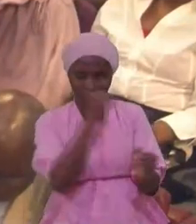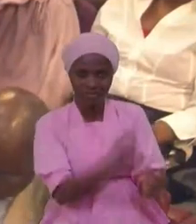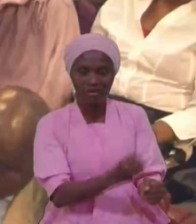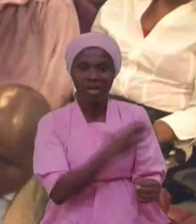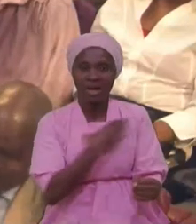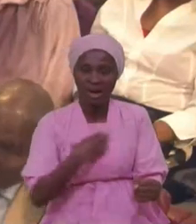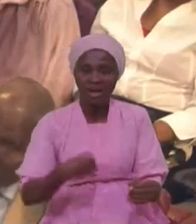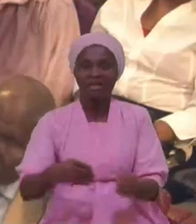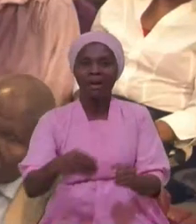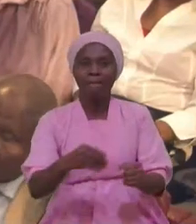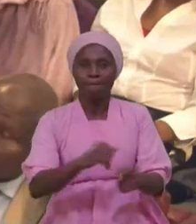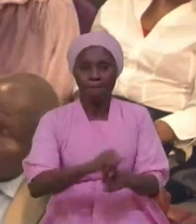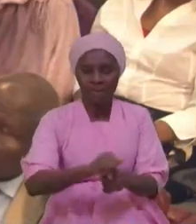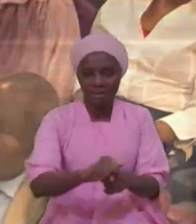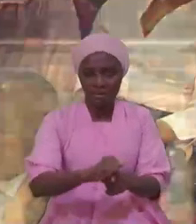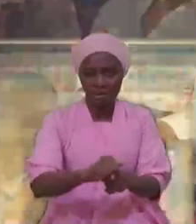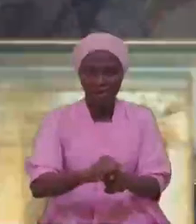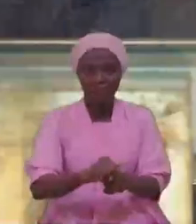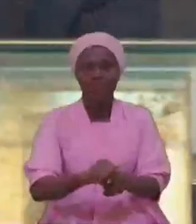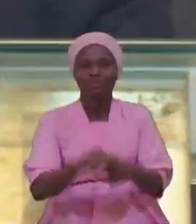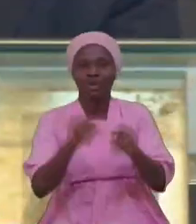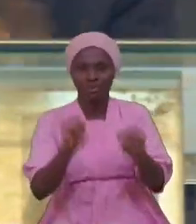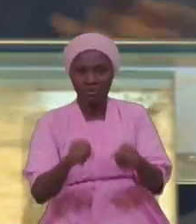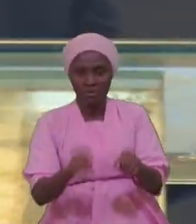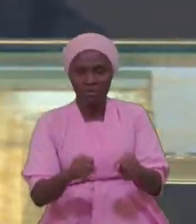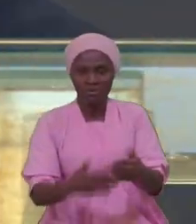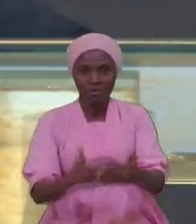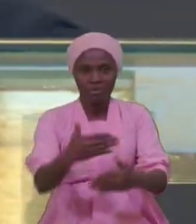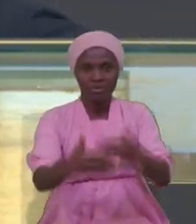positive, progressive. D'autre part,